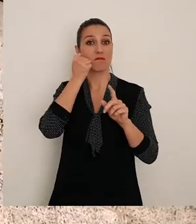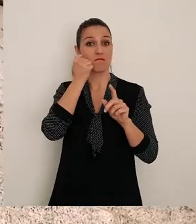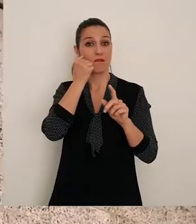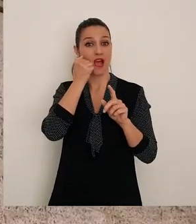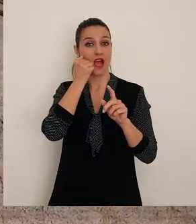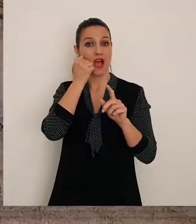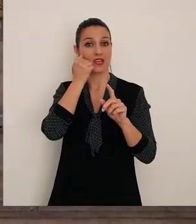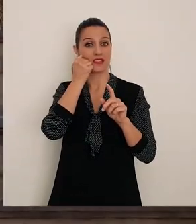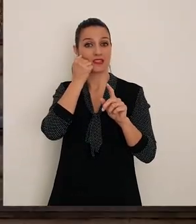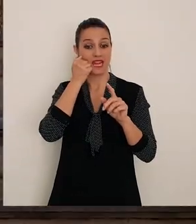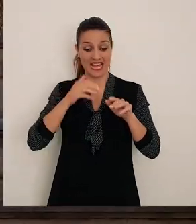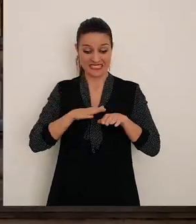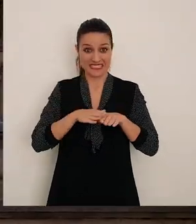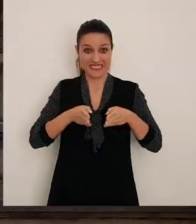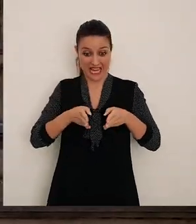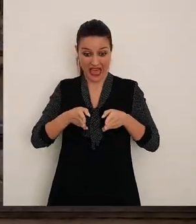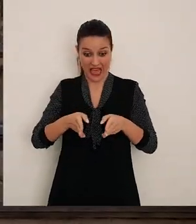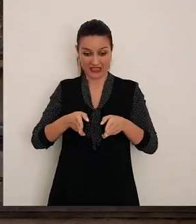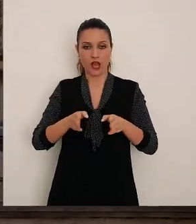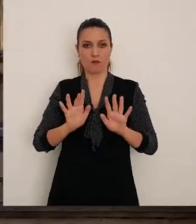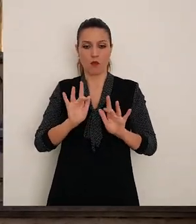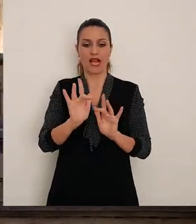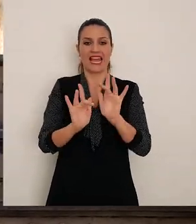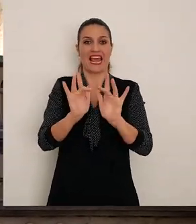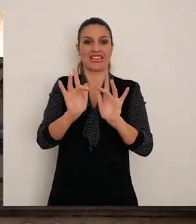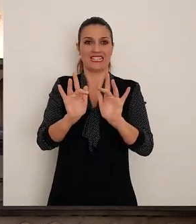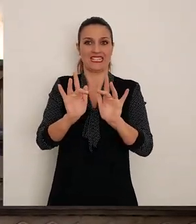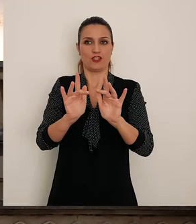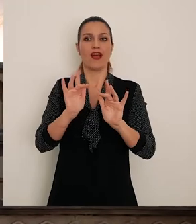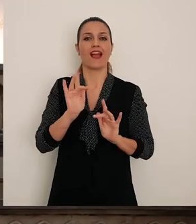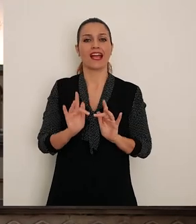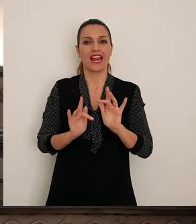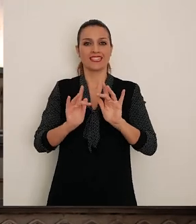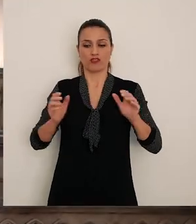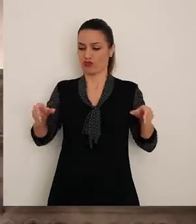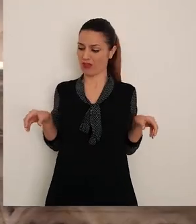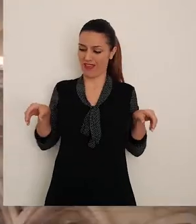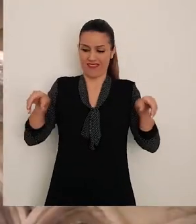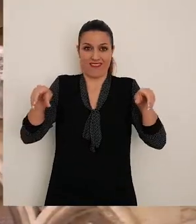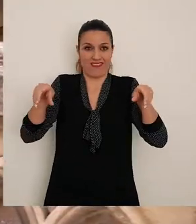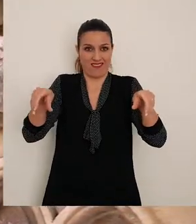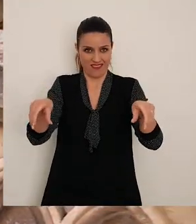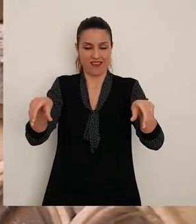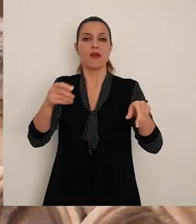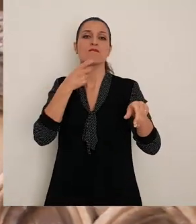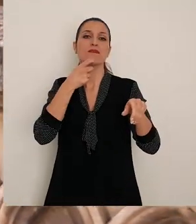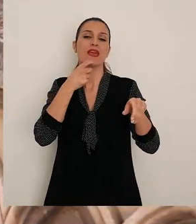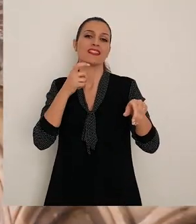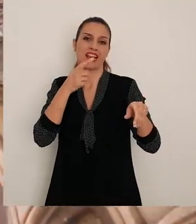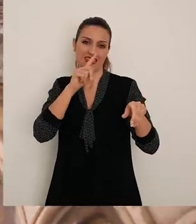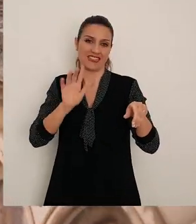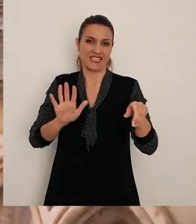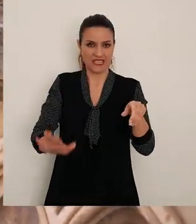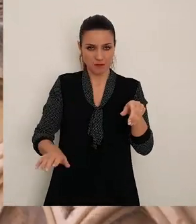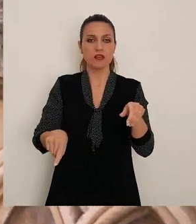La chiesa madre si innalza dal manto stradale di alcuni gradini, racchiusi in un grazioso e robusto passamano in pietra locale e realizzati negli